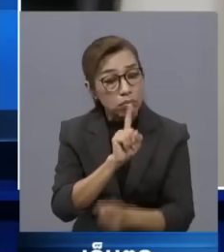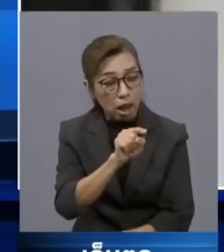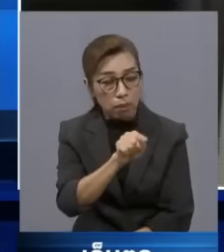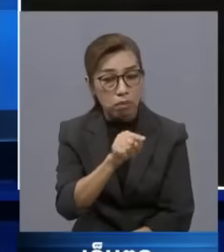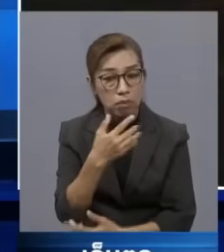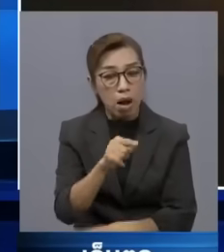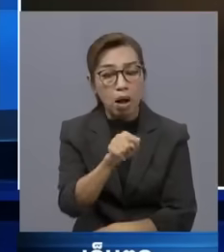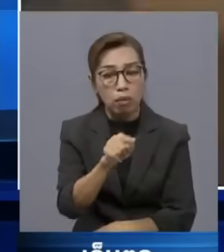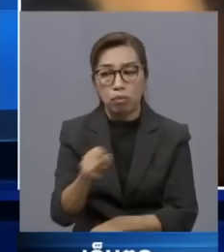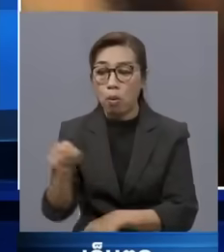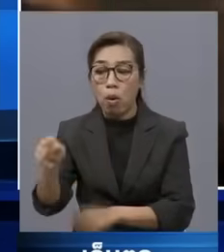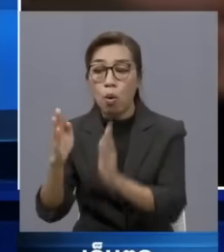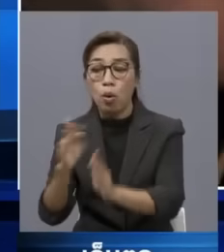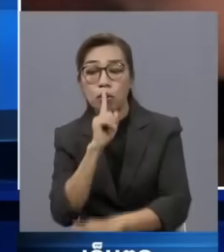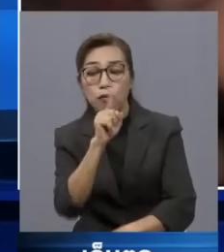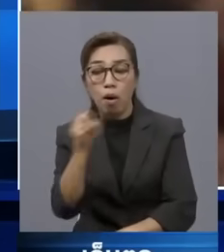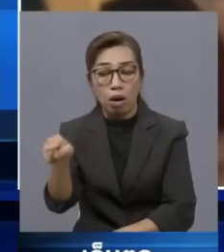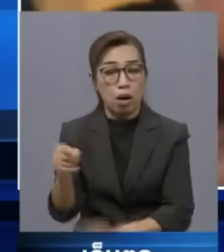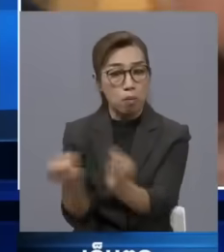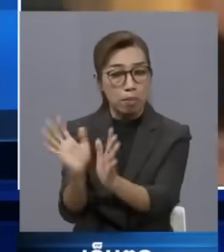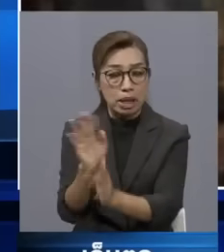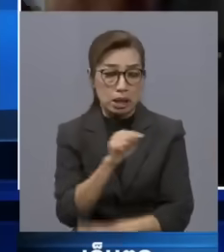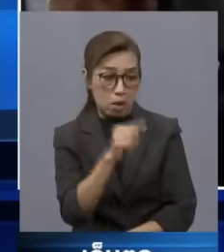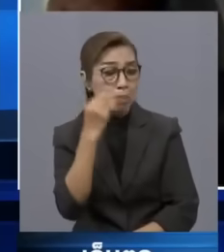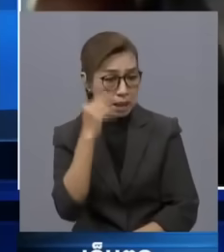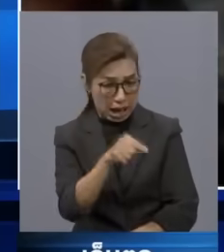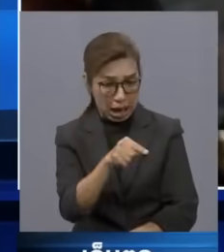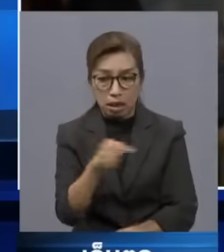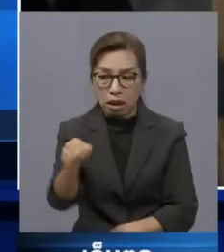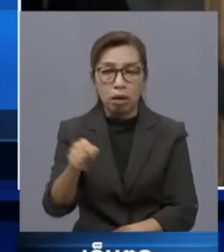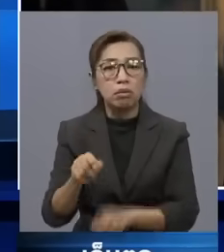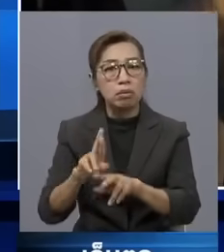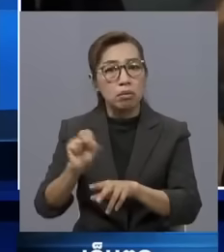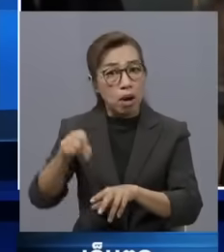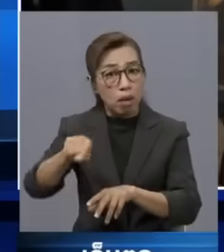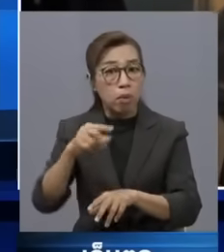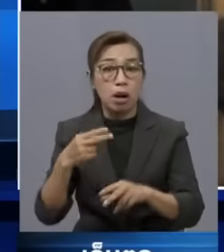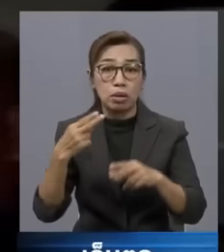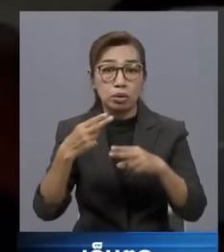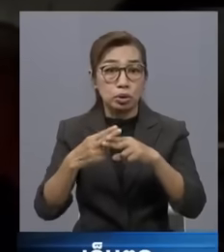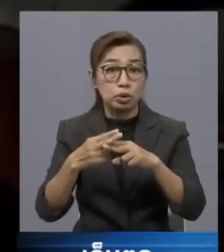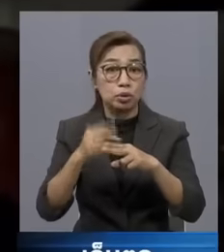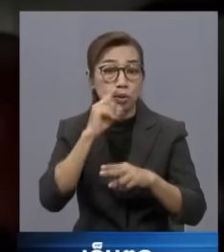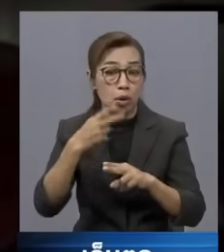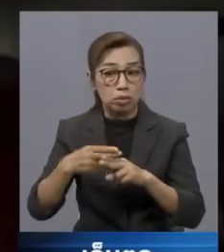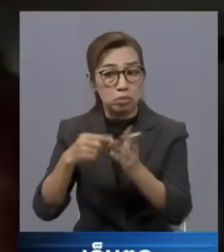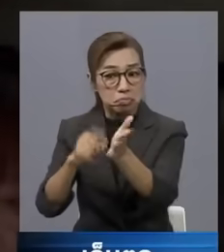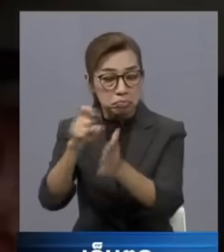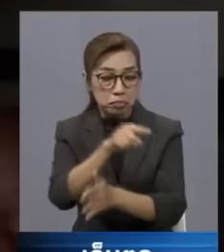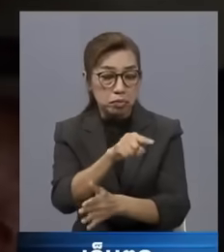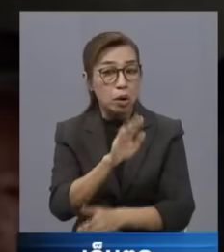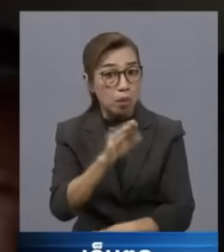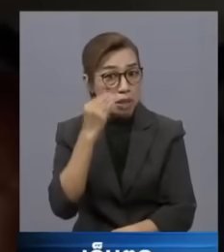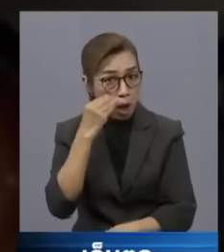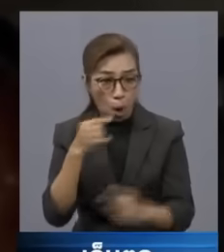ไม่ใช่ผู้เสียหายโดยตรงใช่มั้ยคุณพิธาเองก็เป็นผู้เสียหายโดยตรงในเรื่องนี้แล้วก็ candidateนายกคนอื่นๆด้วยเนี่ยนะครับปรากฏว่าผู้สื่อข่าวพยายาม